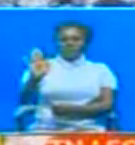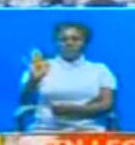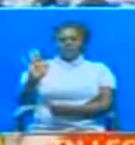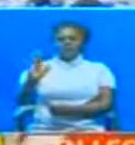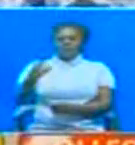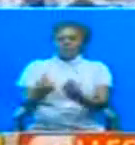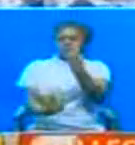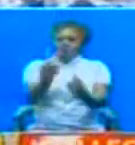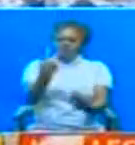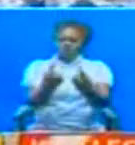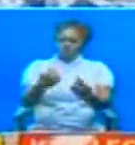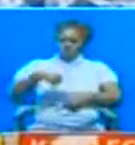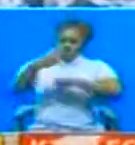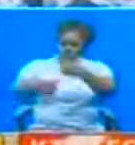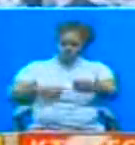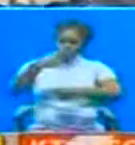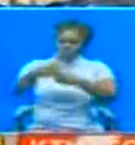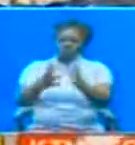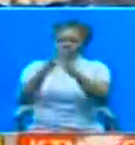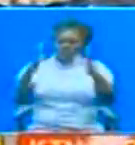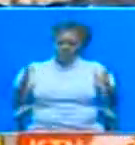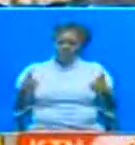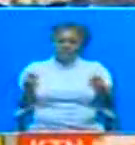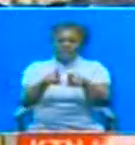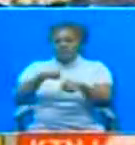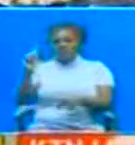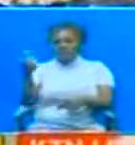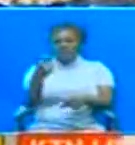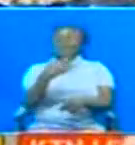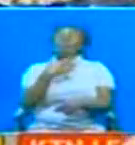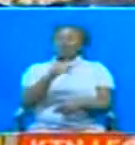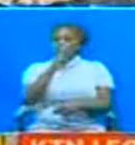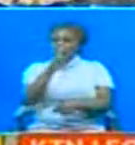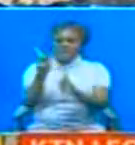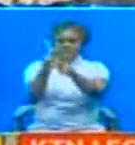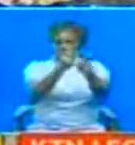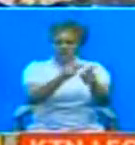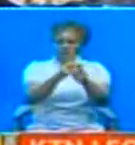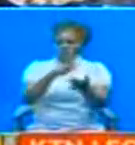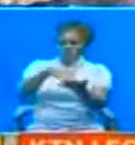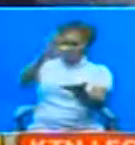Visa vya mikasa ya moto vimekuwa vikiongezeka pakubwa, huku Wakenya wakitakiwa kuangalifu zaidi.